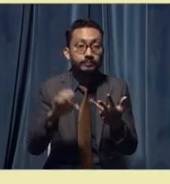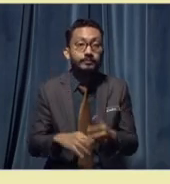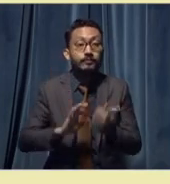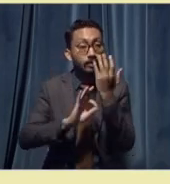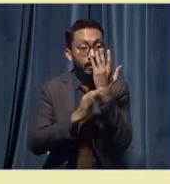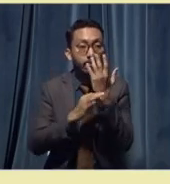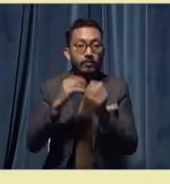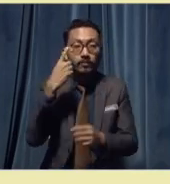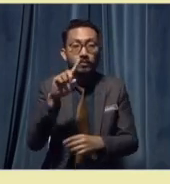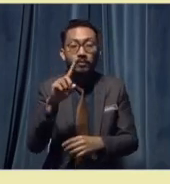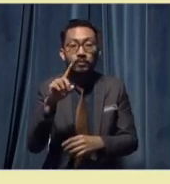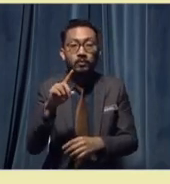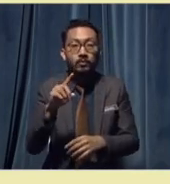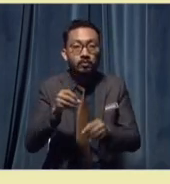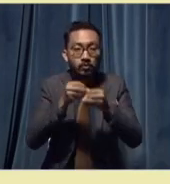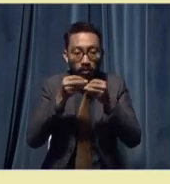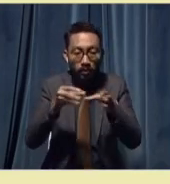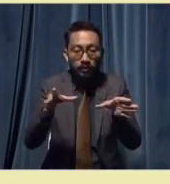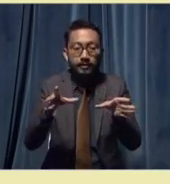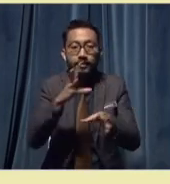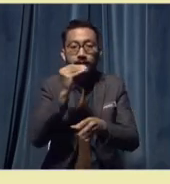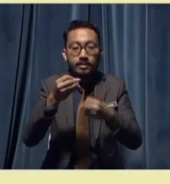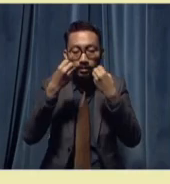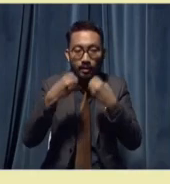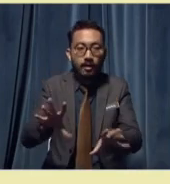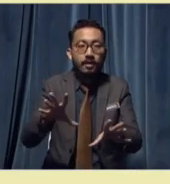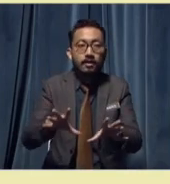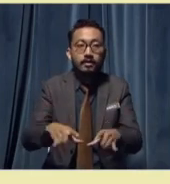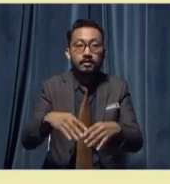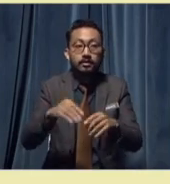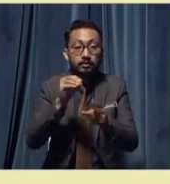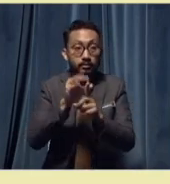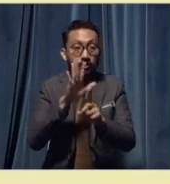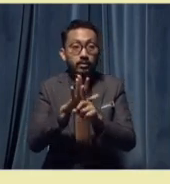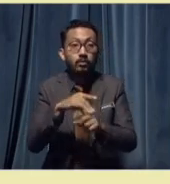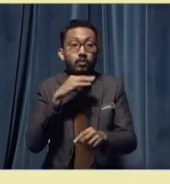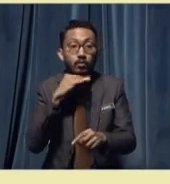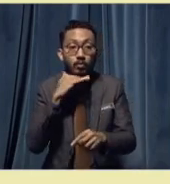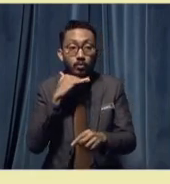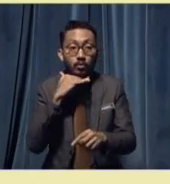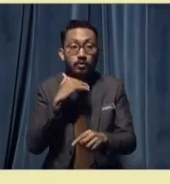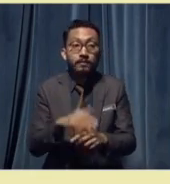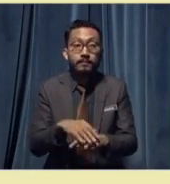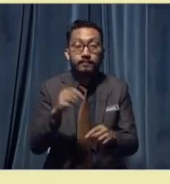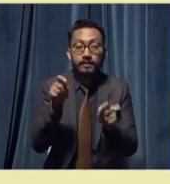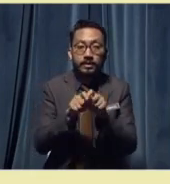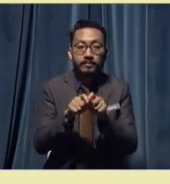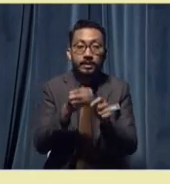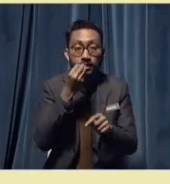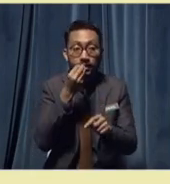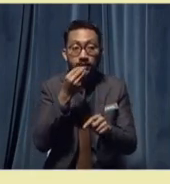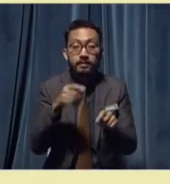Fungsinya ialah untuk menguraikan dan menanggalkan kesan